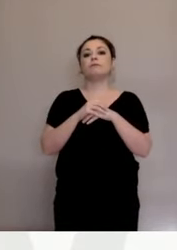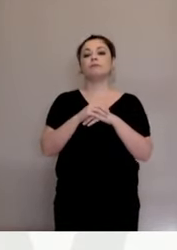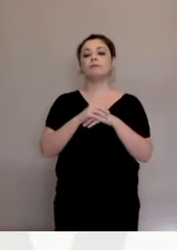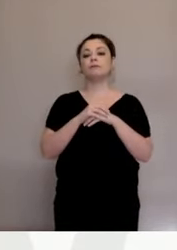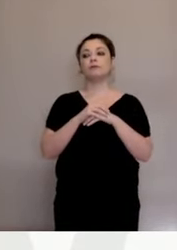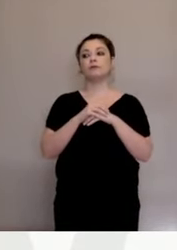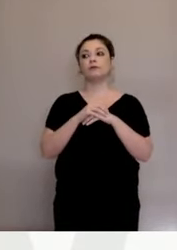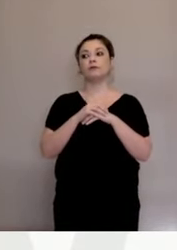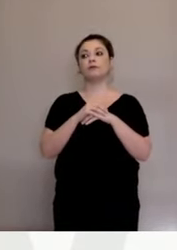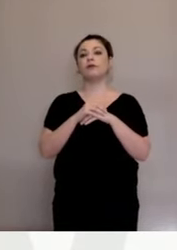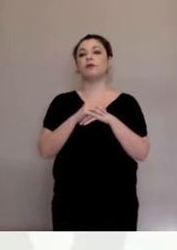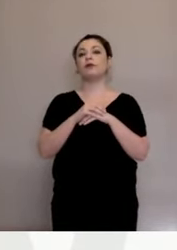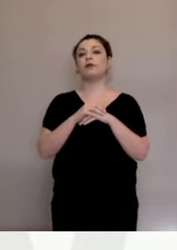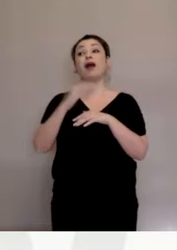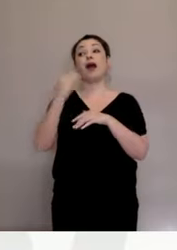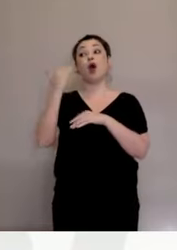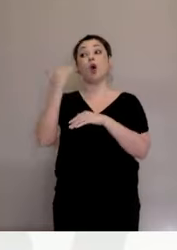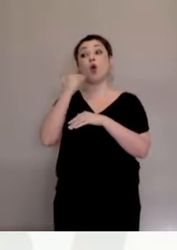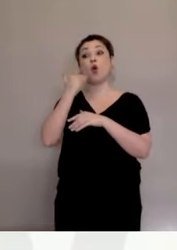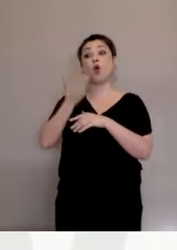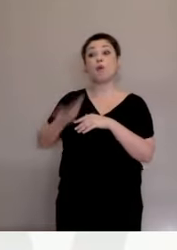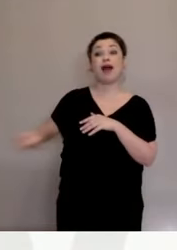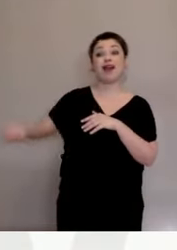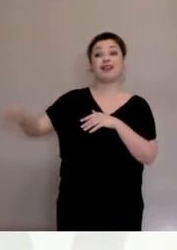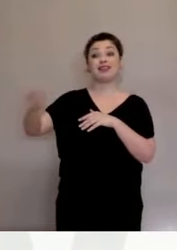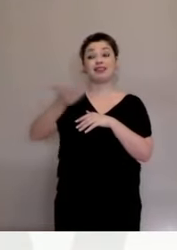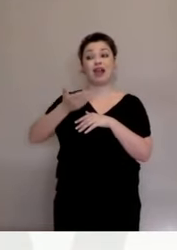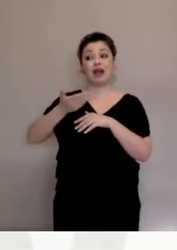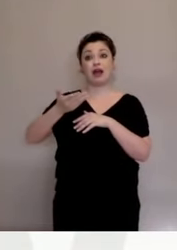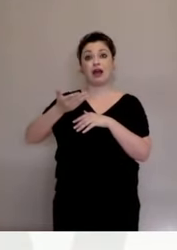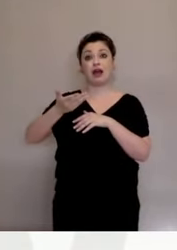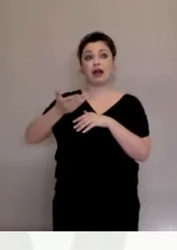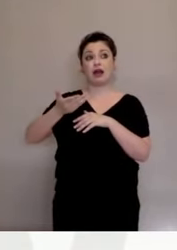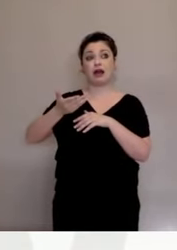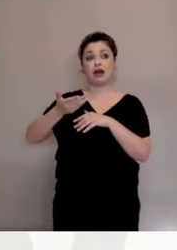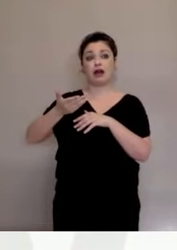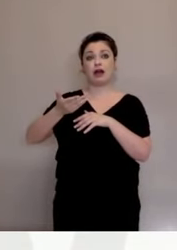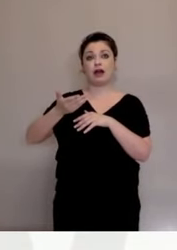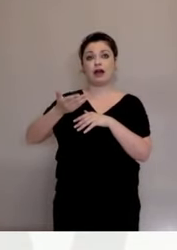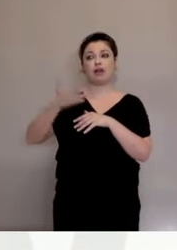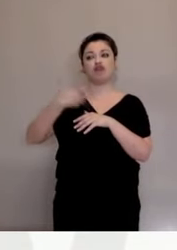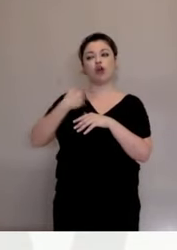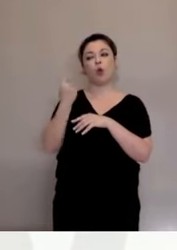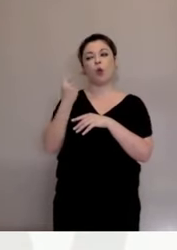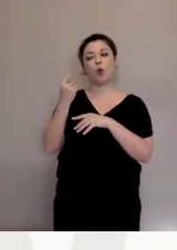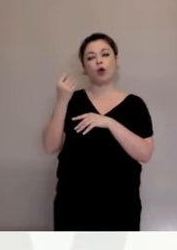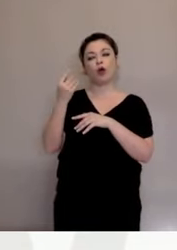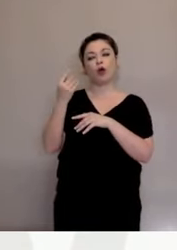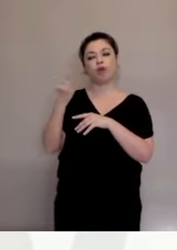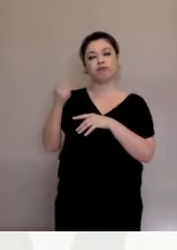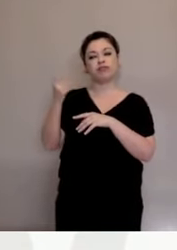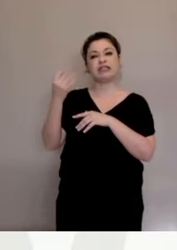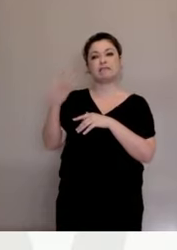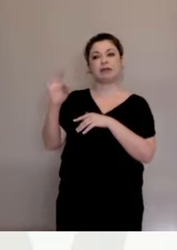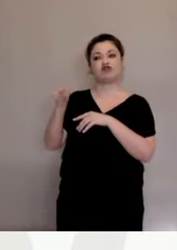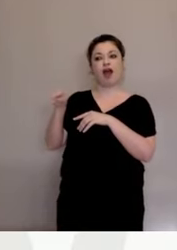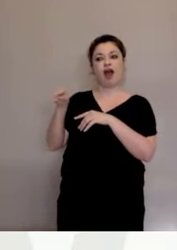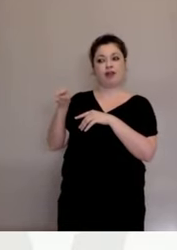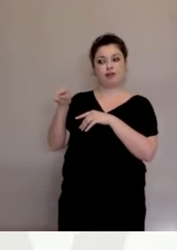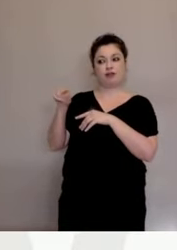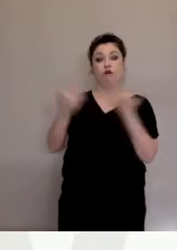ma l'umanità ha un carattere un po' speciale, che è il